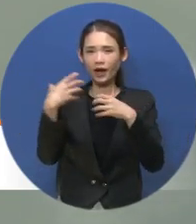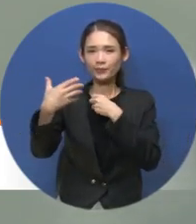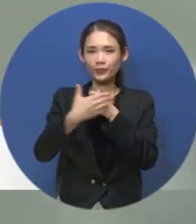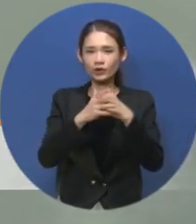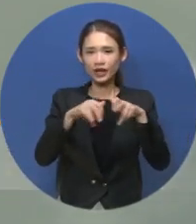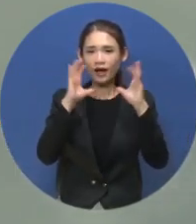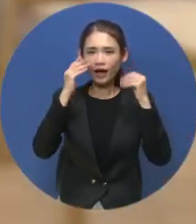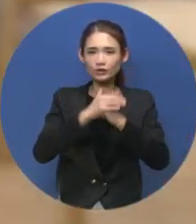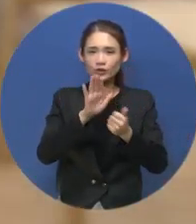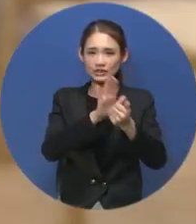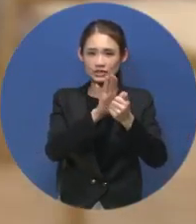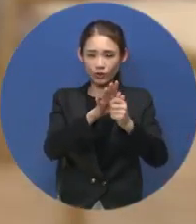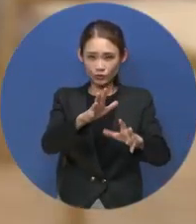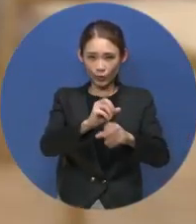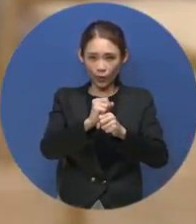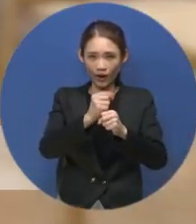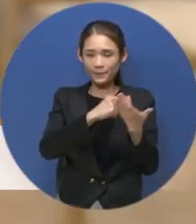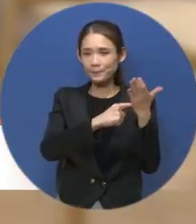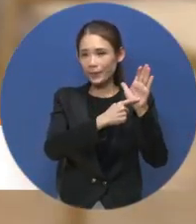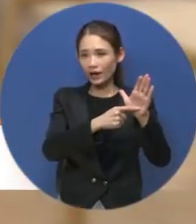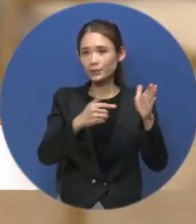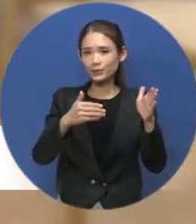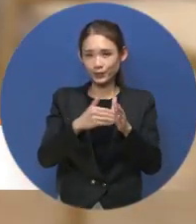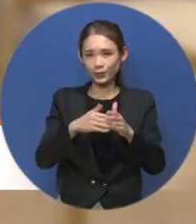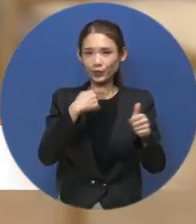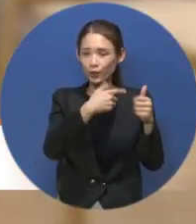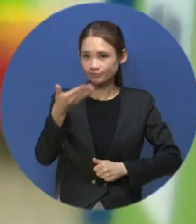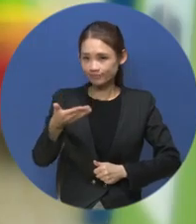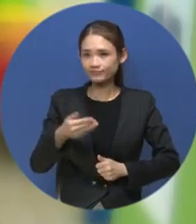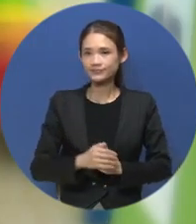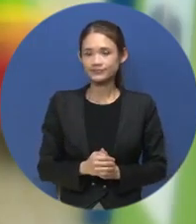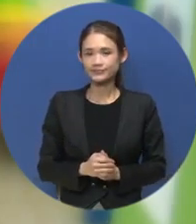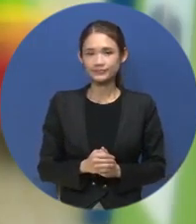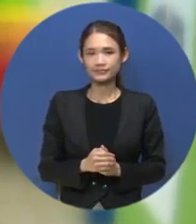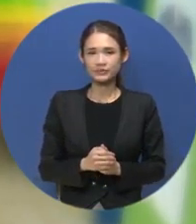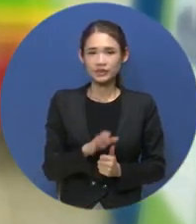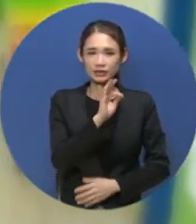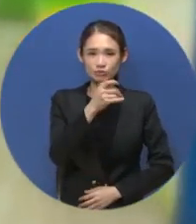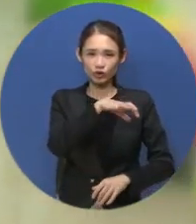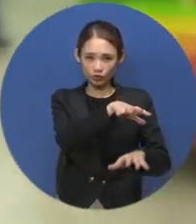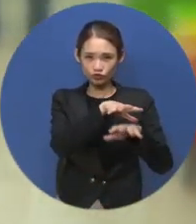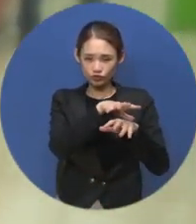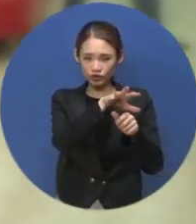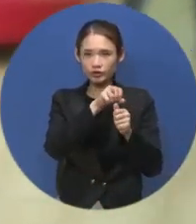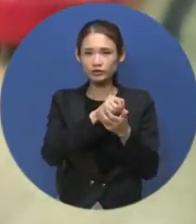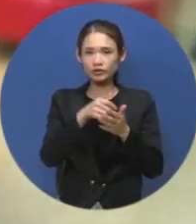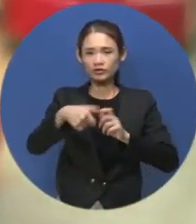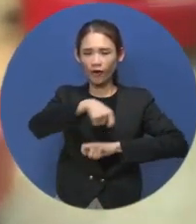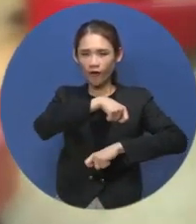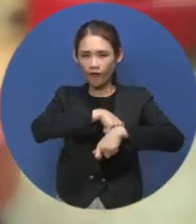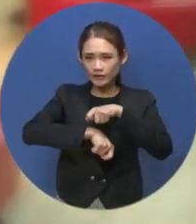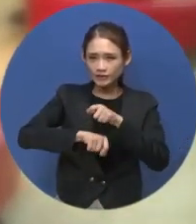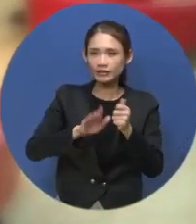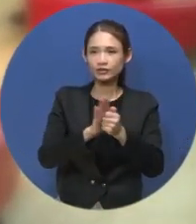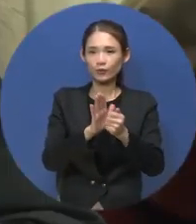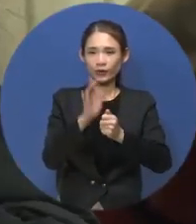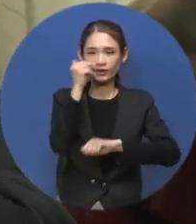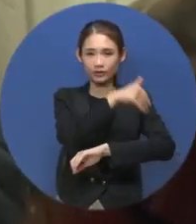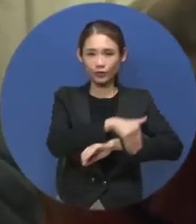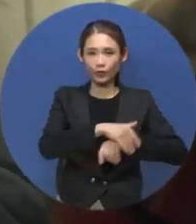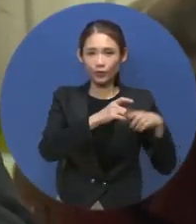장애아동지원종합대책을 발표했습니다. 우선 교육부와 보건복지부는 특수교사 실태조사를 추진합니다. 이를 통해